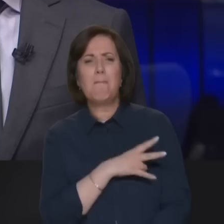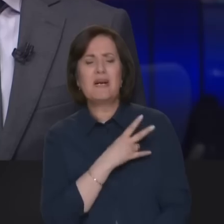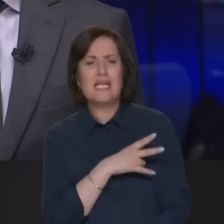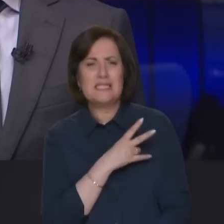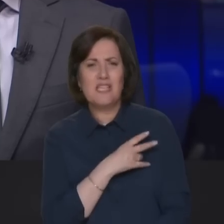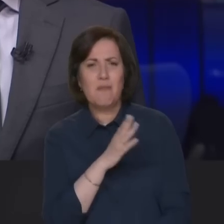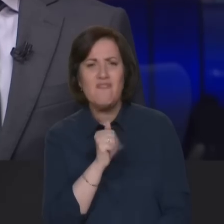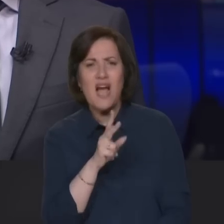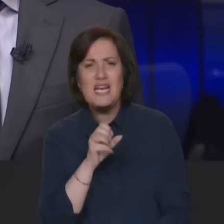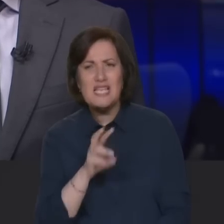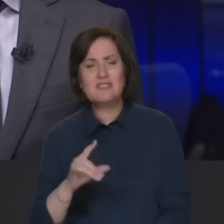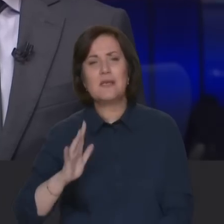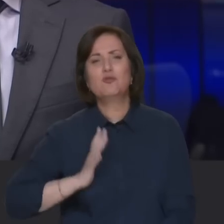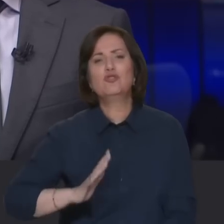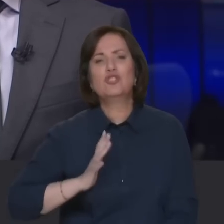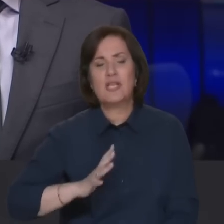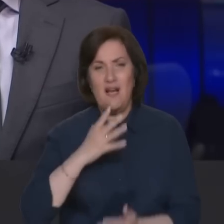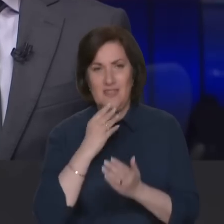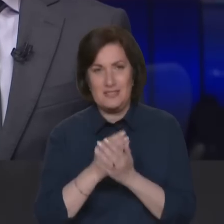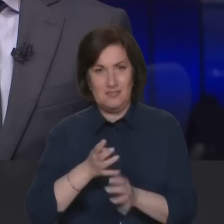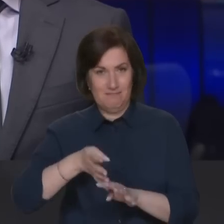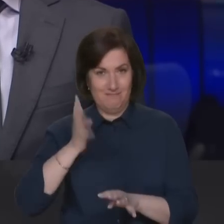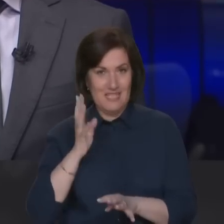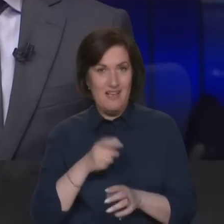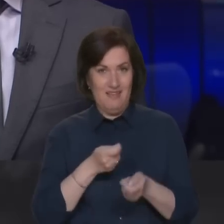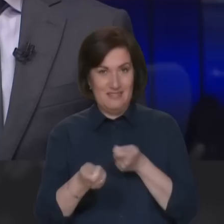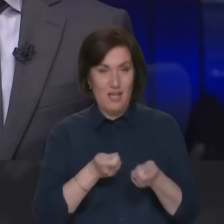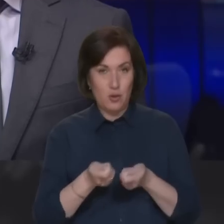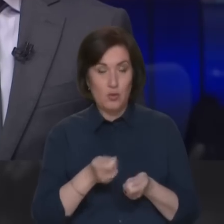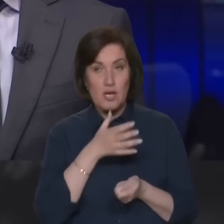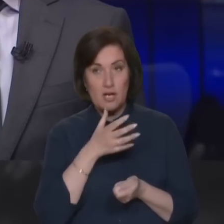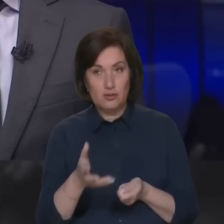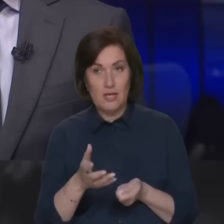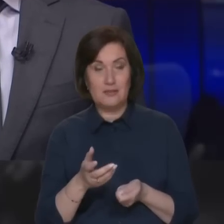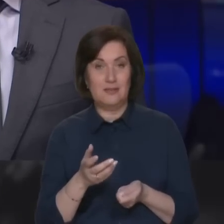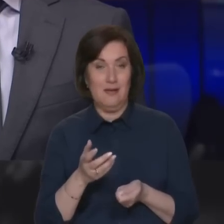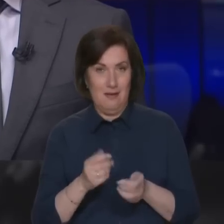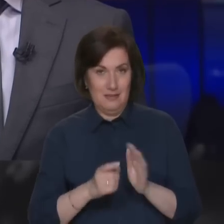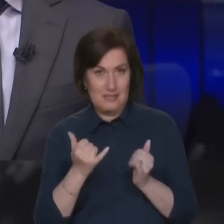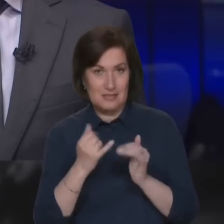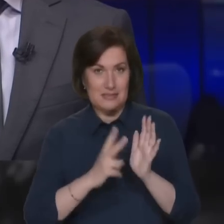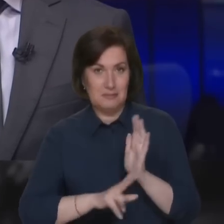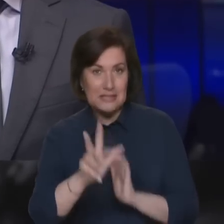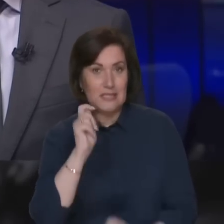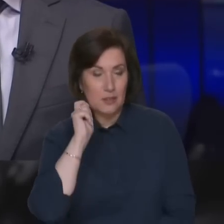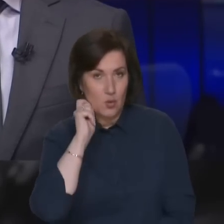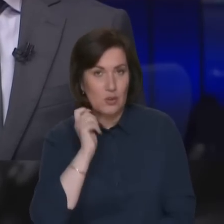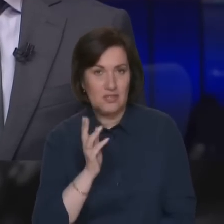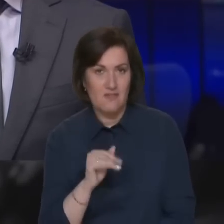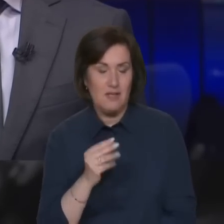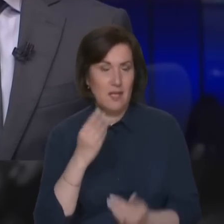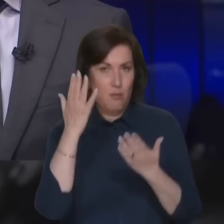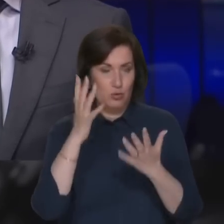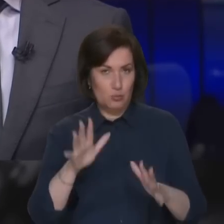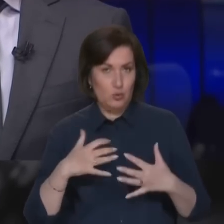Валійським і, скажімо так, чекав на свій час на троні, а цей час наспів, коли йому вже 73 роки. І давайте, дай Боже